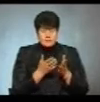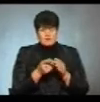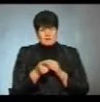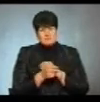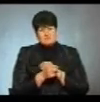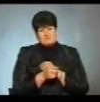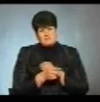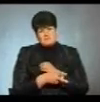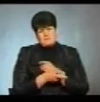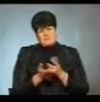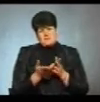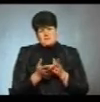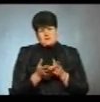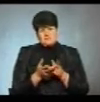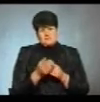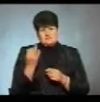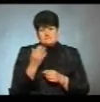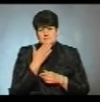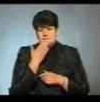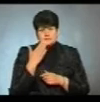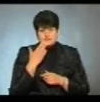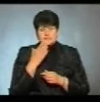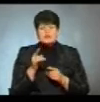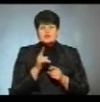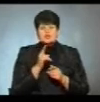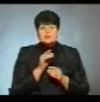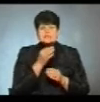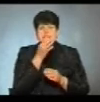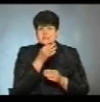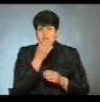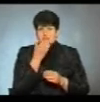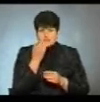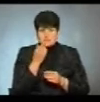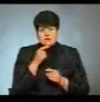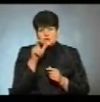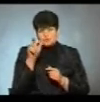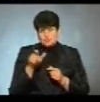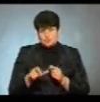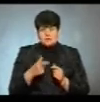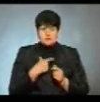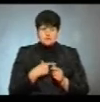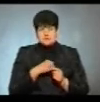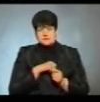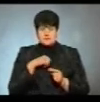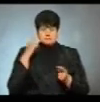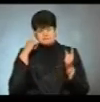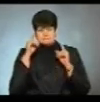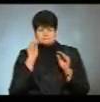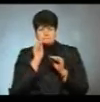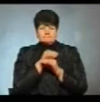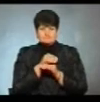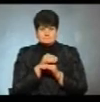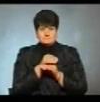збіднює вашу уяву. І так само і тут, що він не досказав, виборець собі додумав. І додумав,